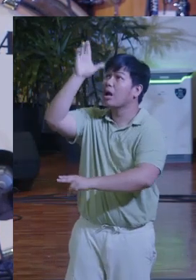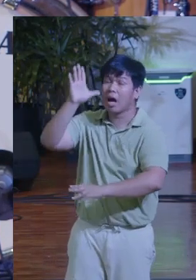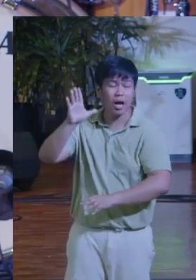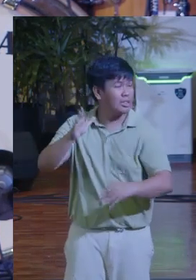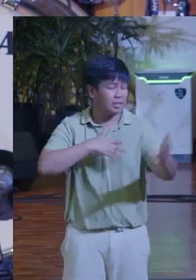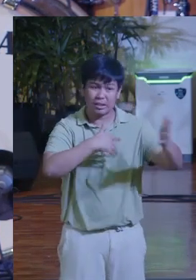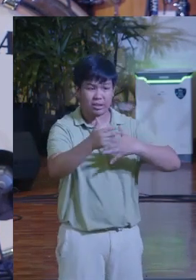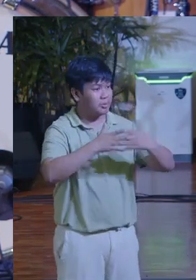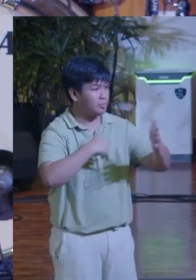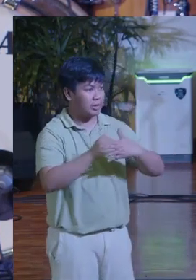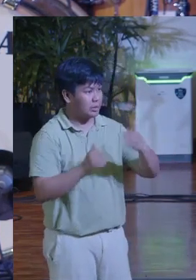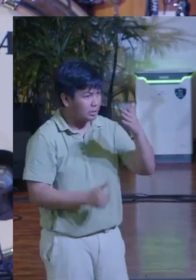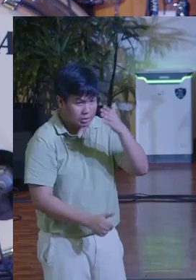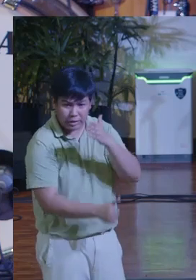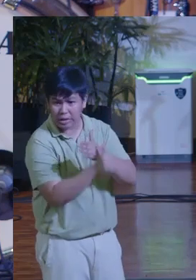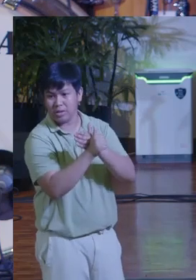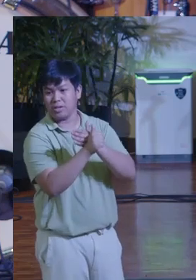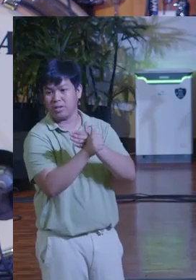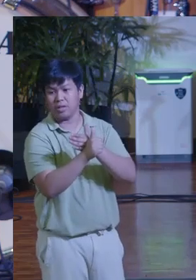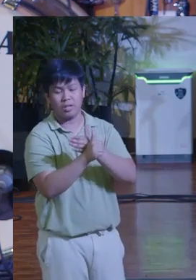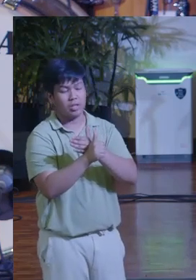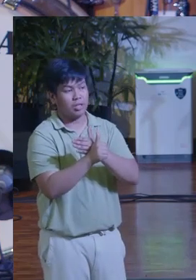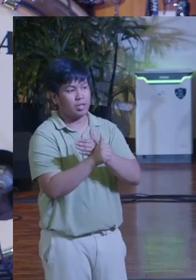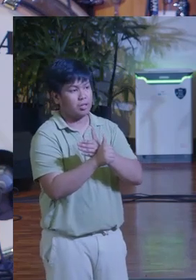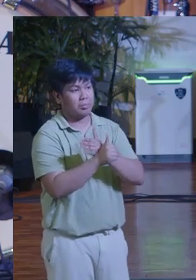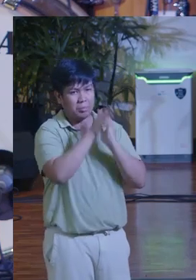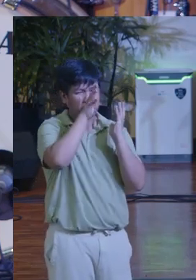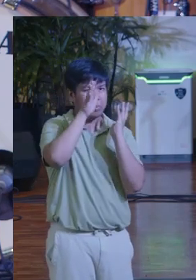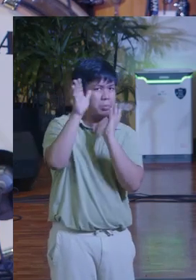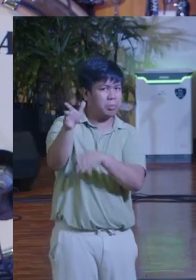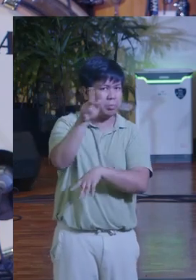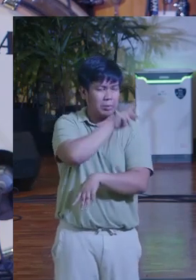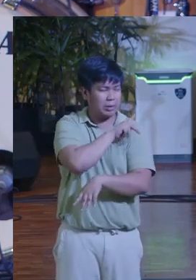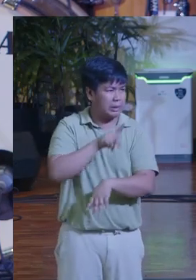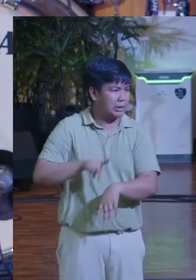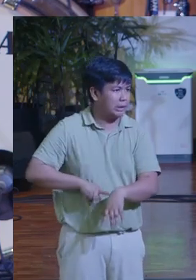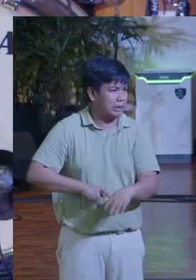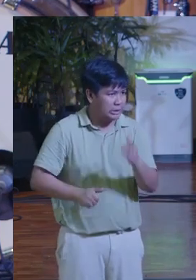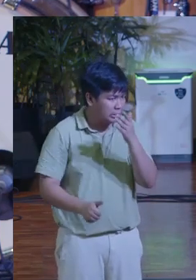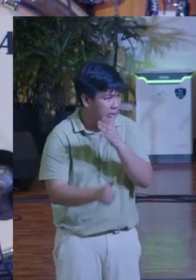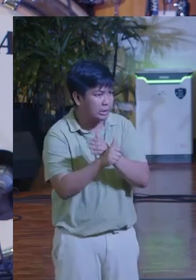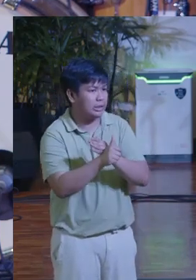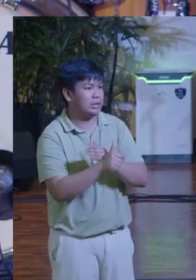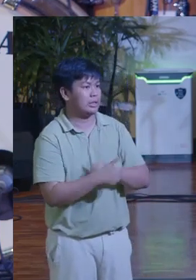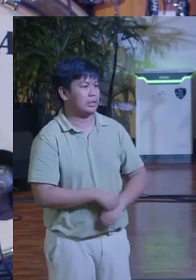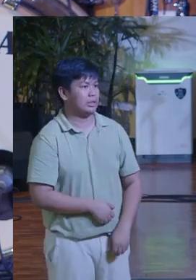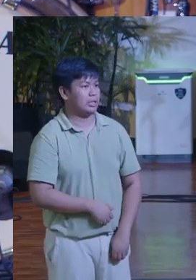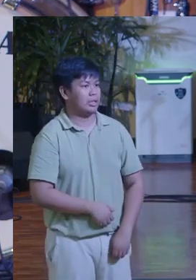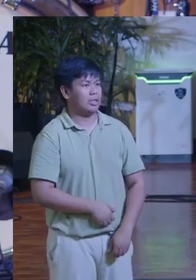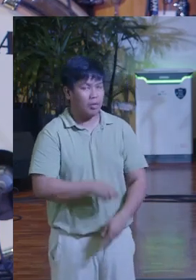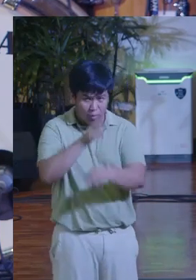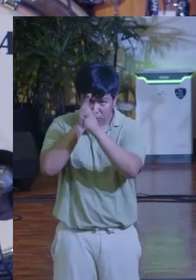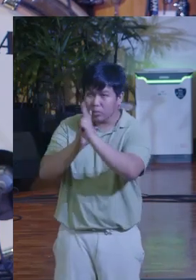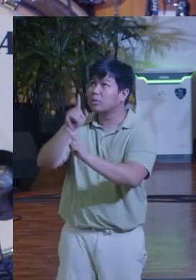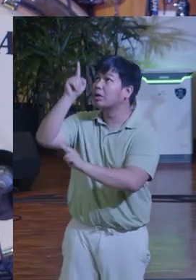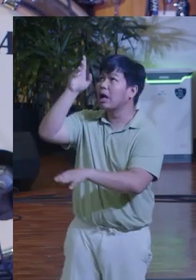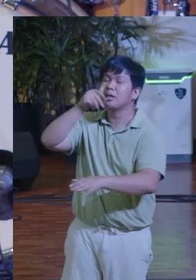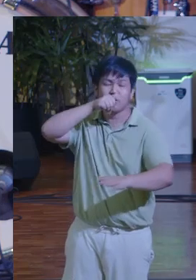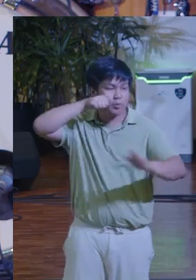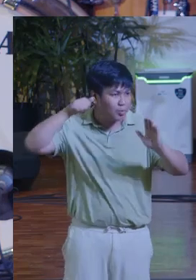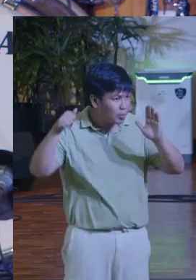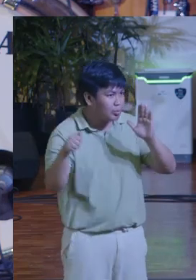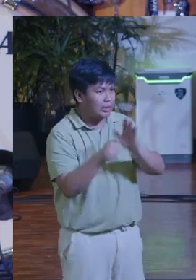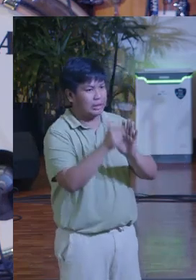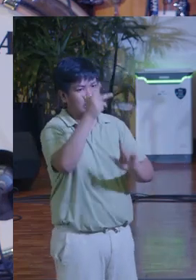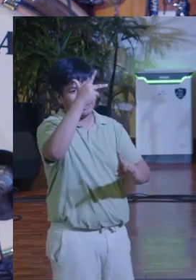Hindi sila natakot sa hari. They did not fear the edict of the king. At